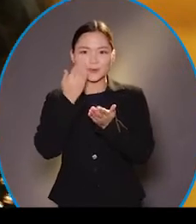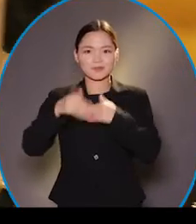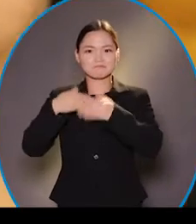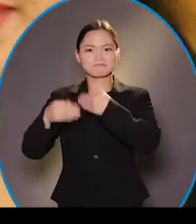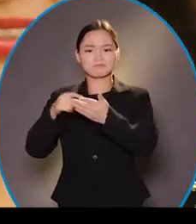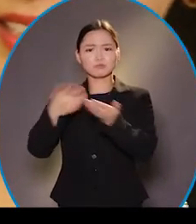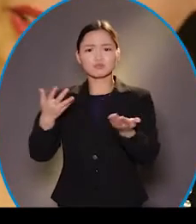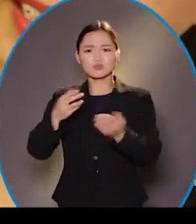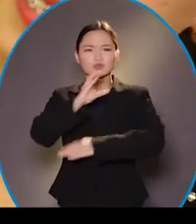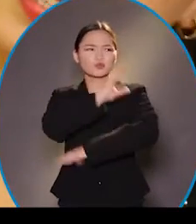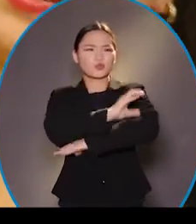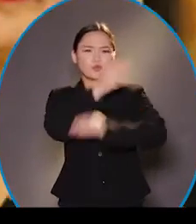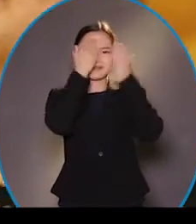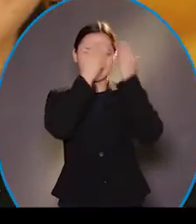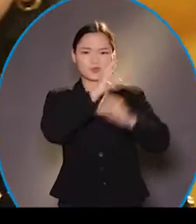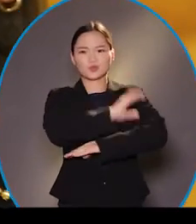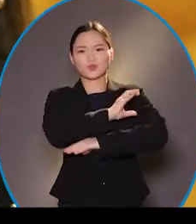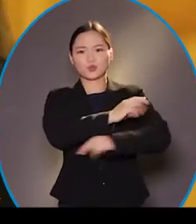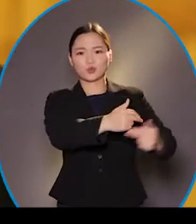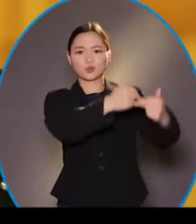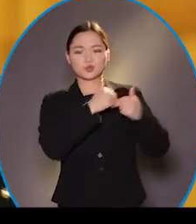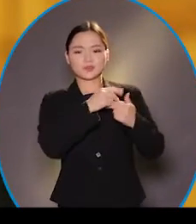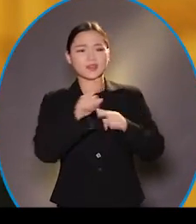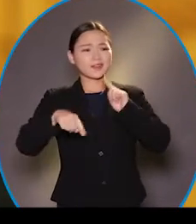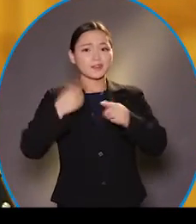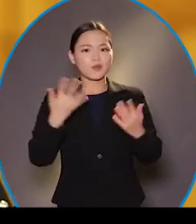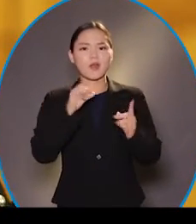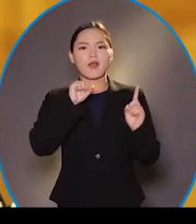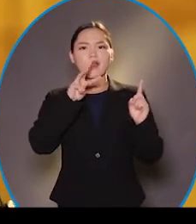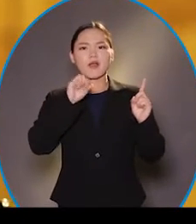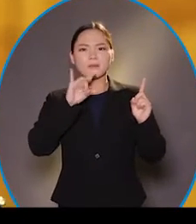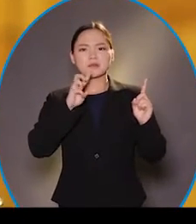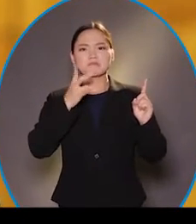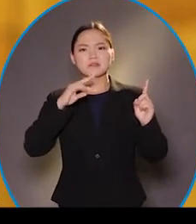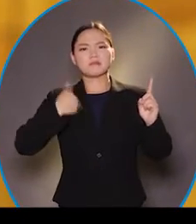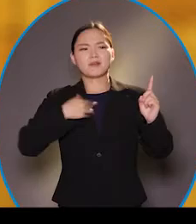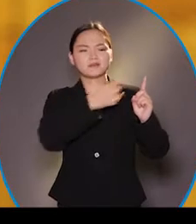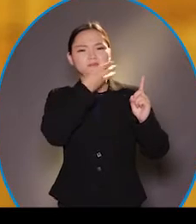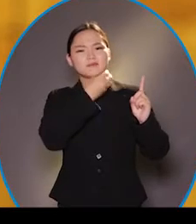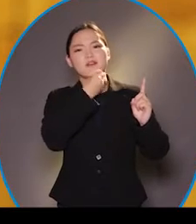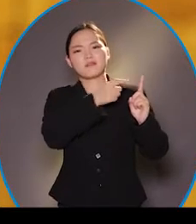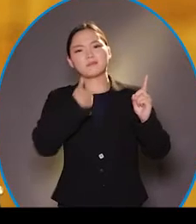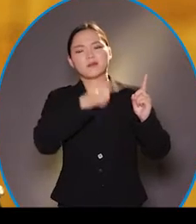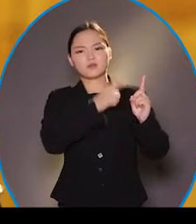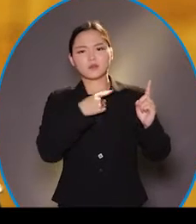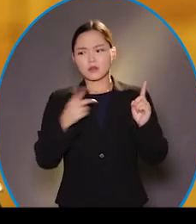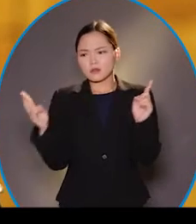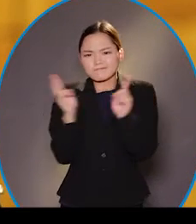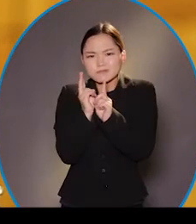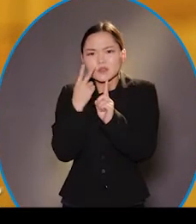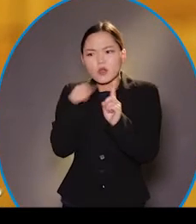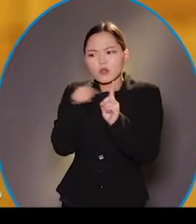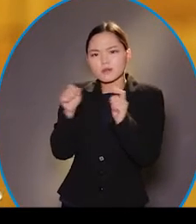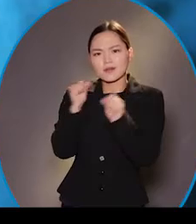сургуулийн манаач ялангуяа манай ангийн багш Амар минь их тусалдаг. Ойр хоёр хүүтэй минь айгүй